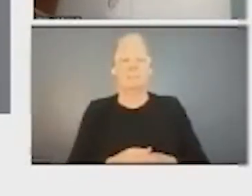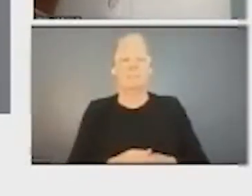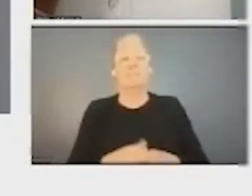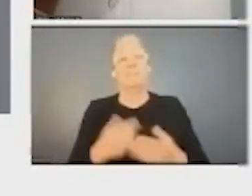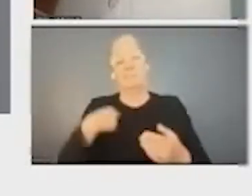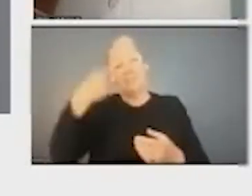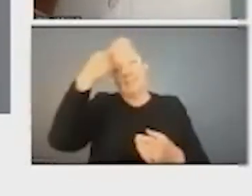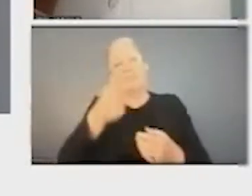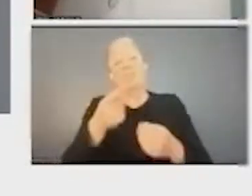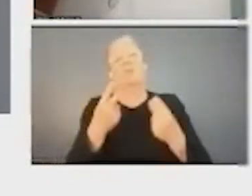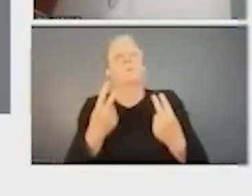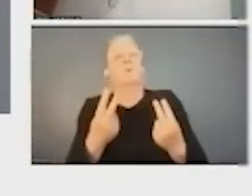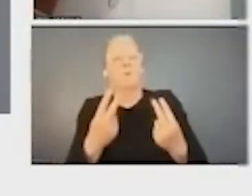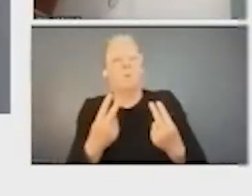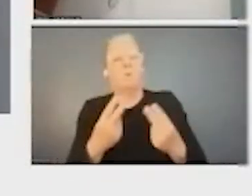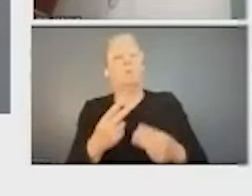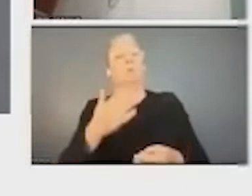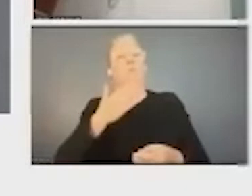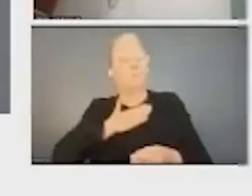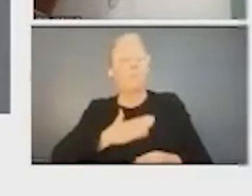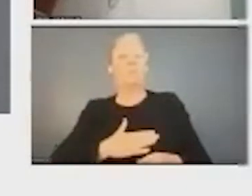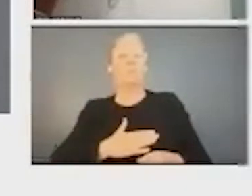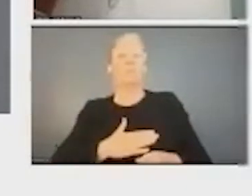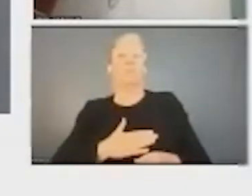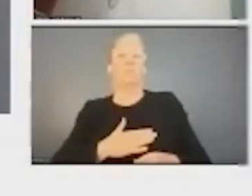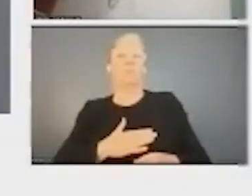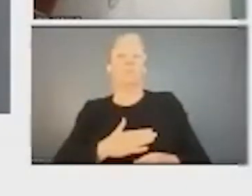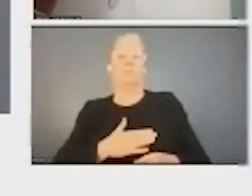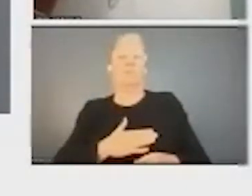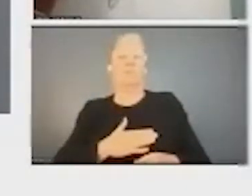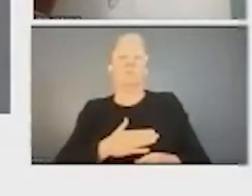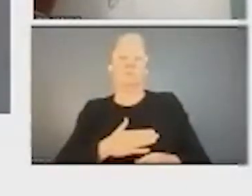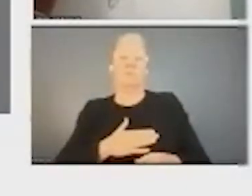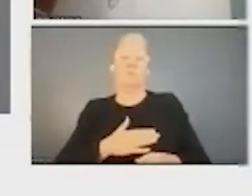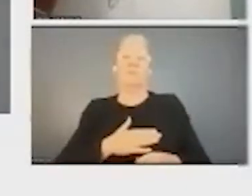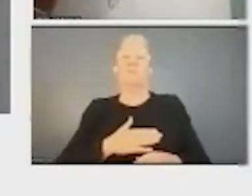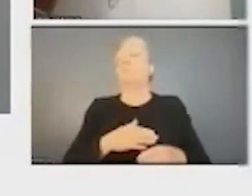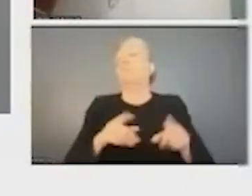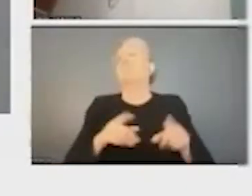بالطبع هناك الحاجة للحفاظ على هذه